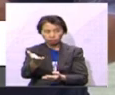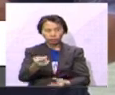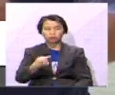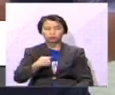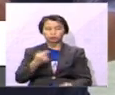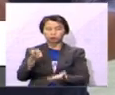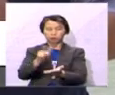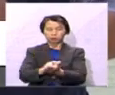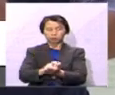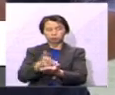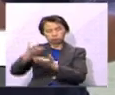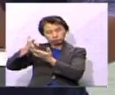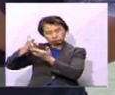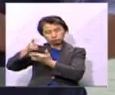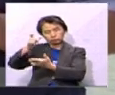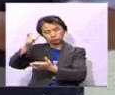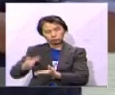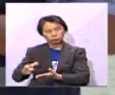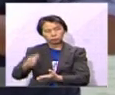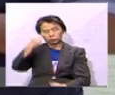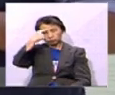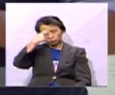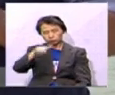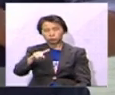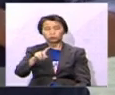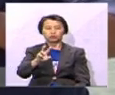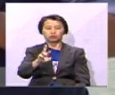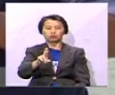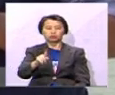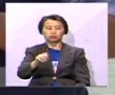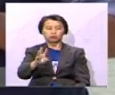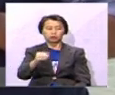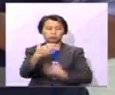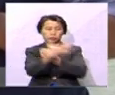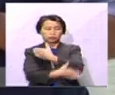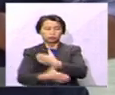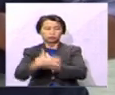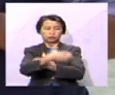Adnan bersama jurukamera Yusuf Sobri Awang untuk Berita RTM Negaraku.